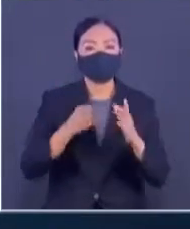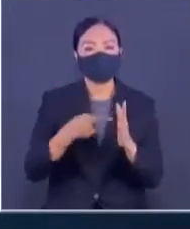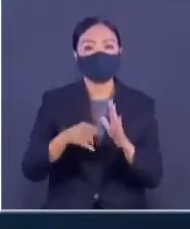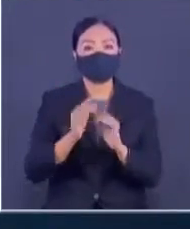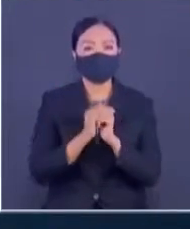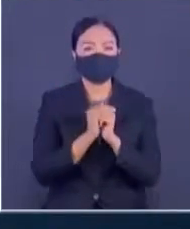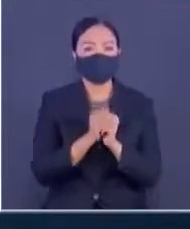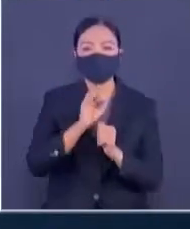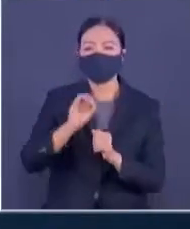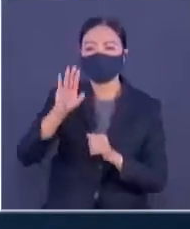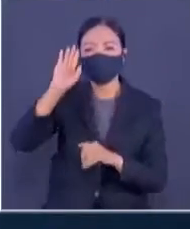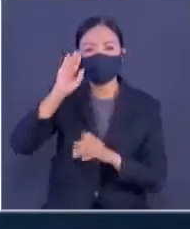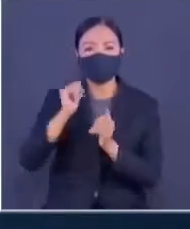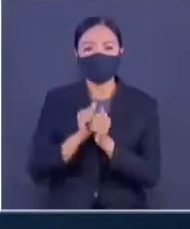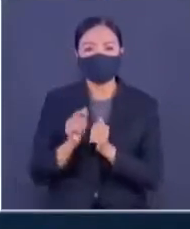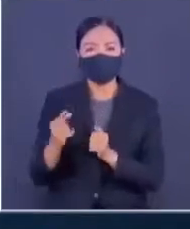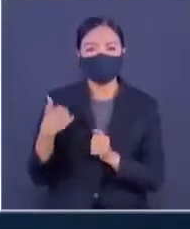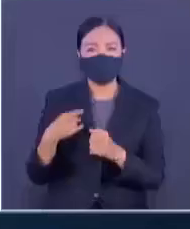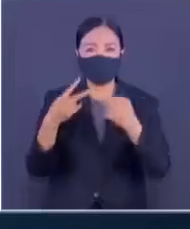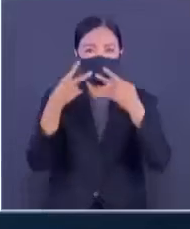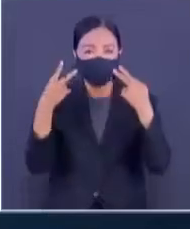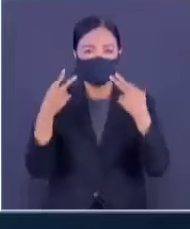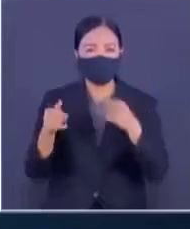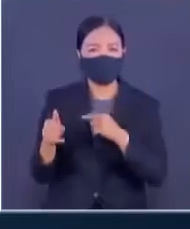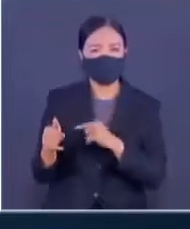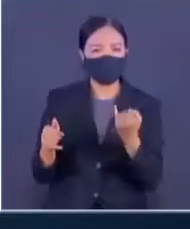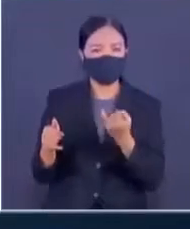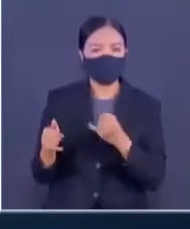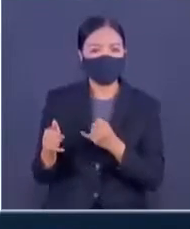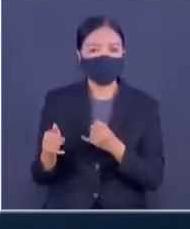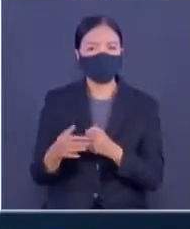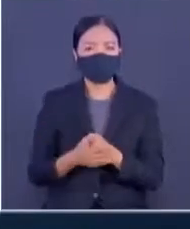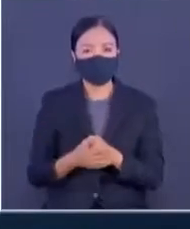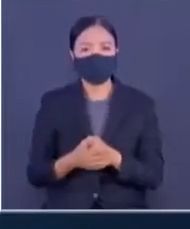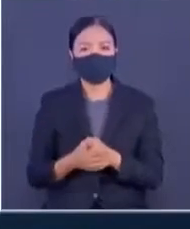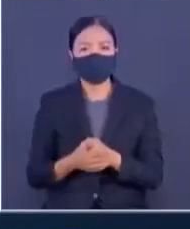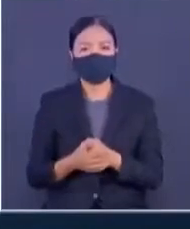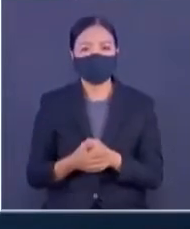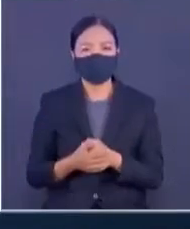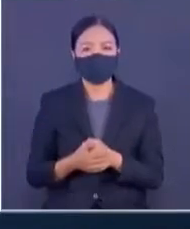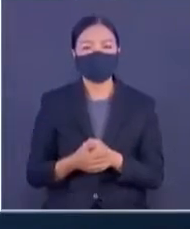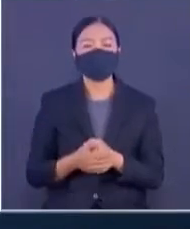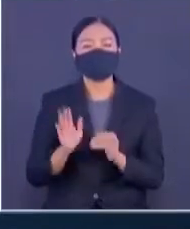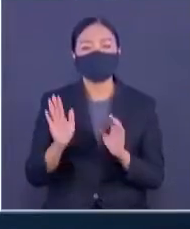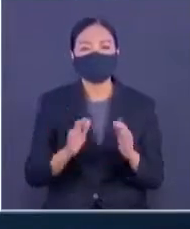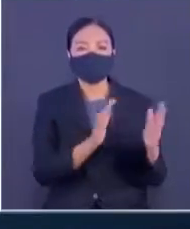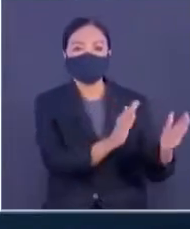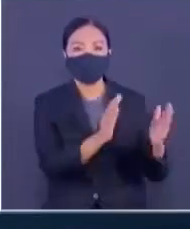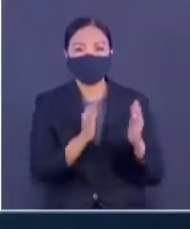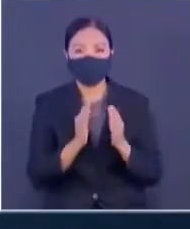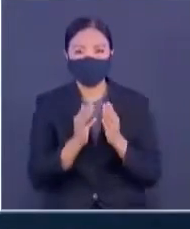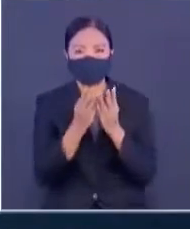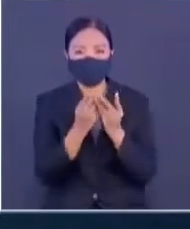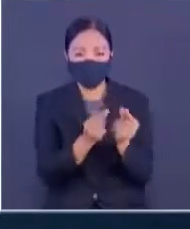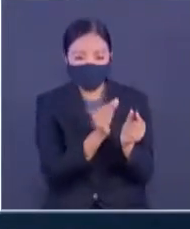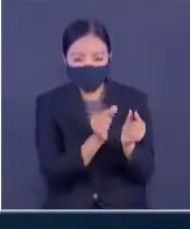จ้งความกับตำรวจครับว่ามีมิจฉาชีพคนร้ายเนี่ยแอบลักลอบมาปลอมแปลงไปเปลี่ยนเล